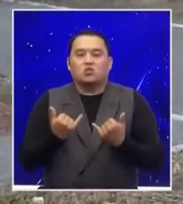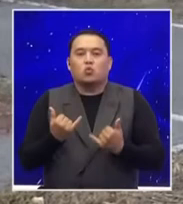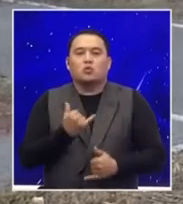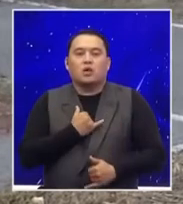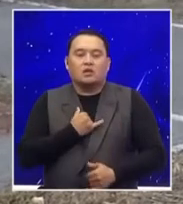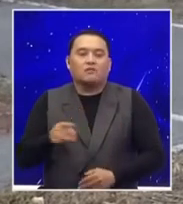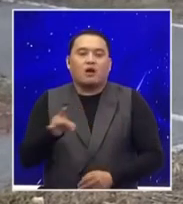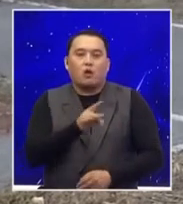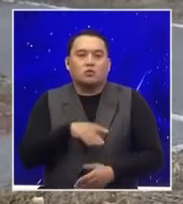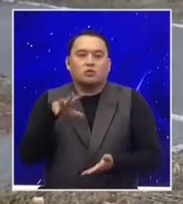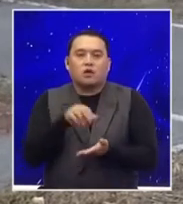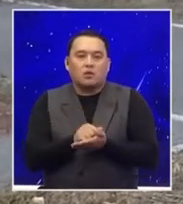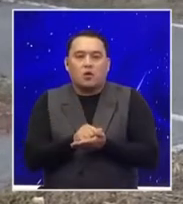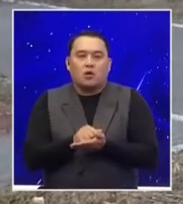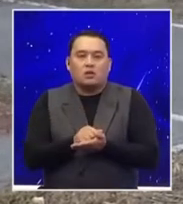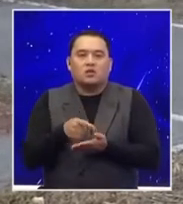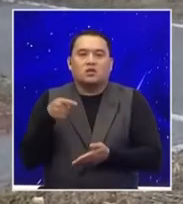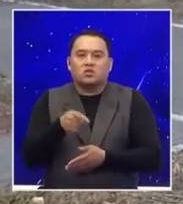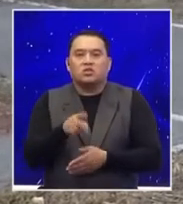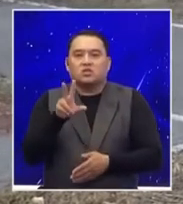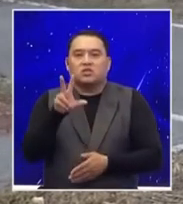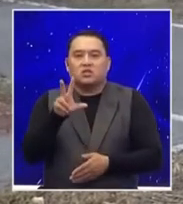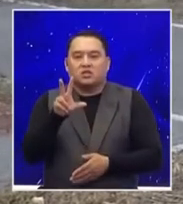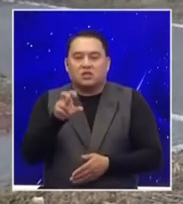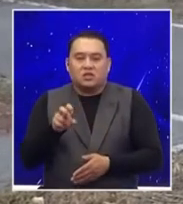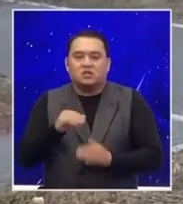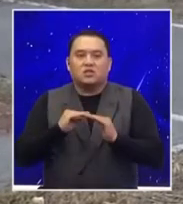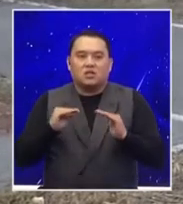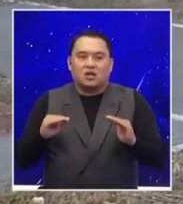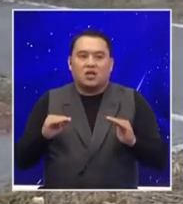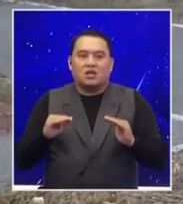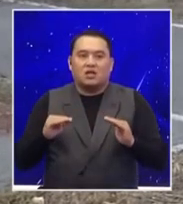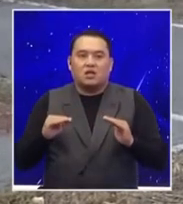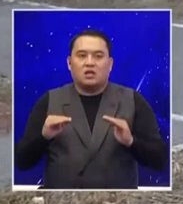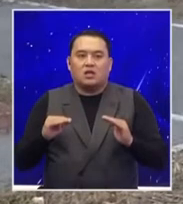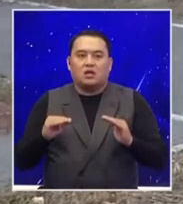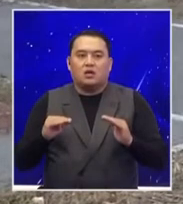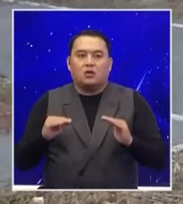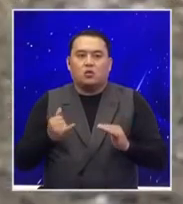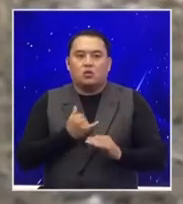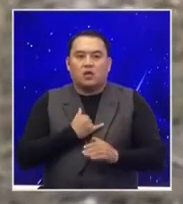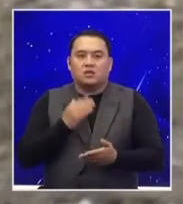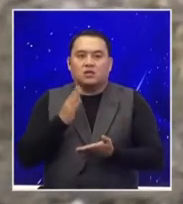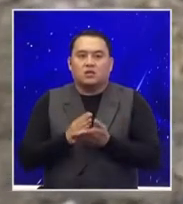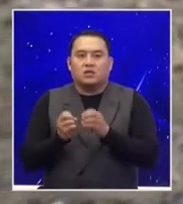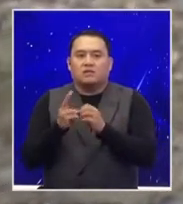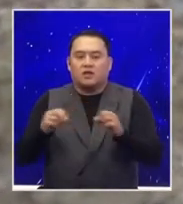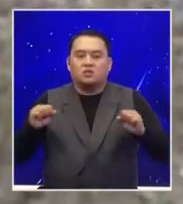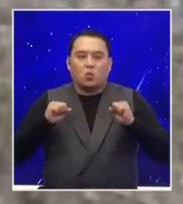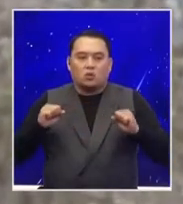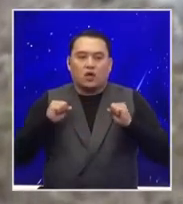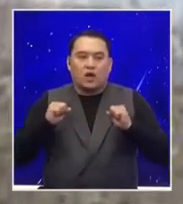районе занимается около 1300 детишек. У нас функционирует 12 видов